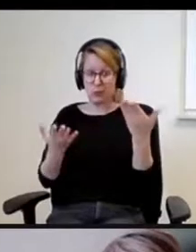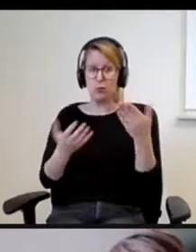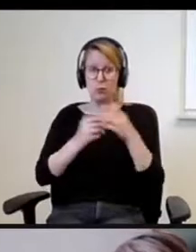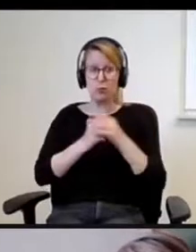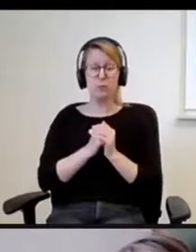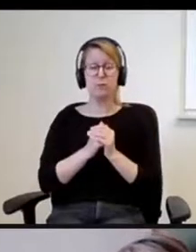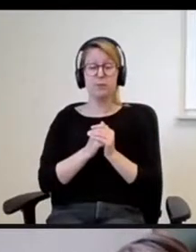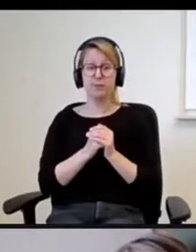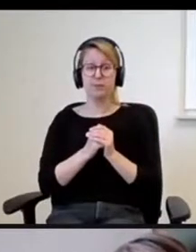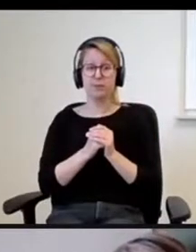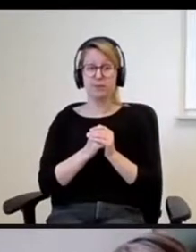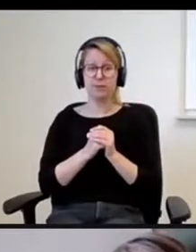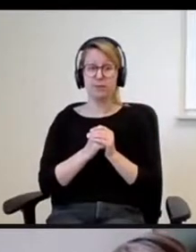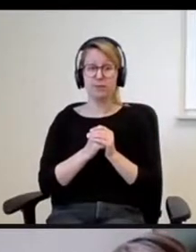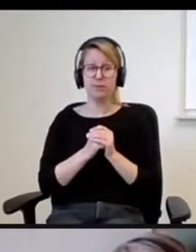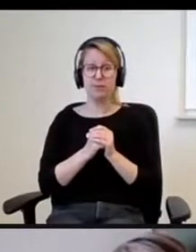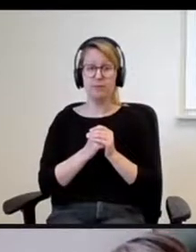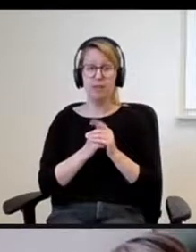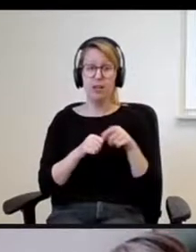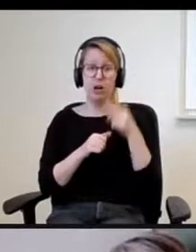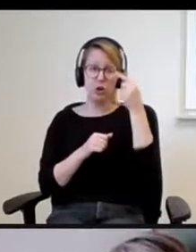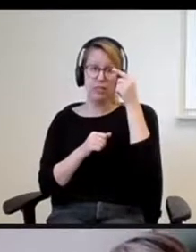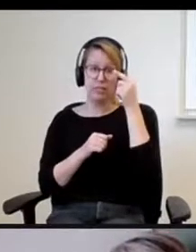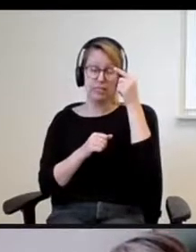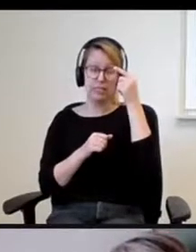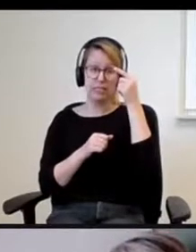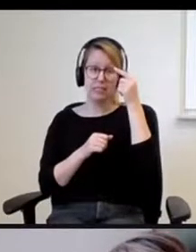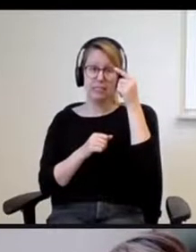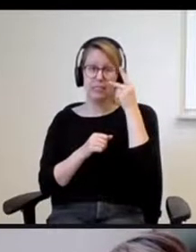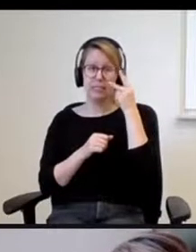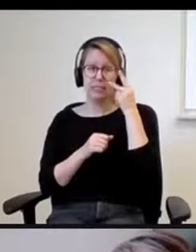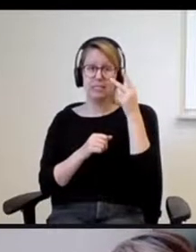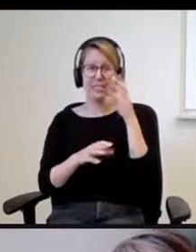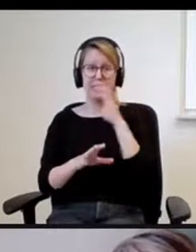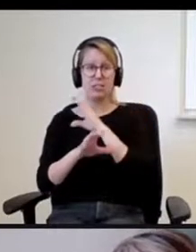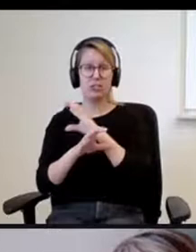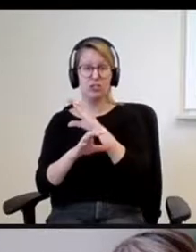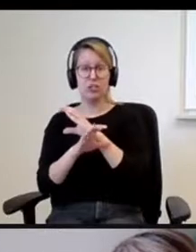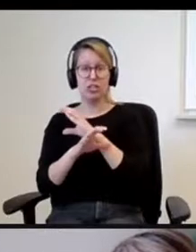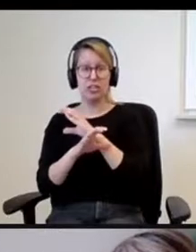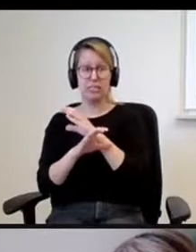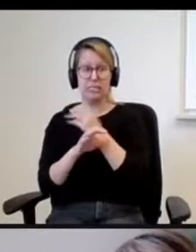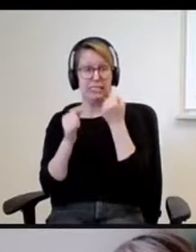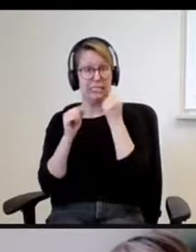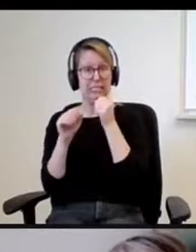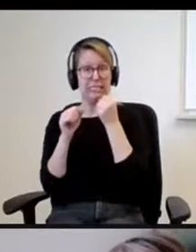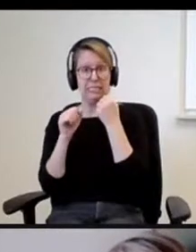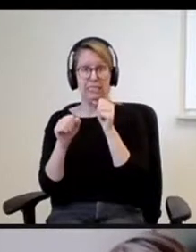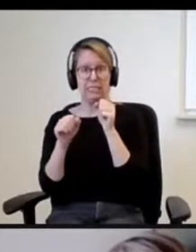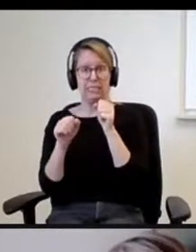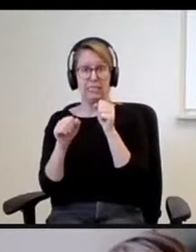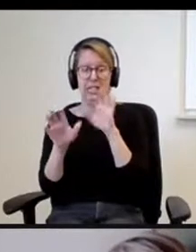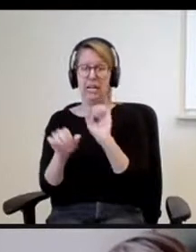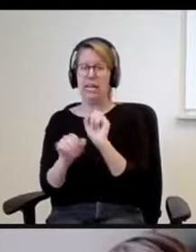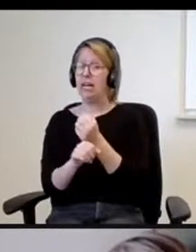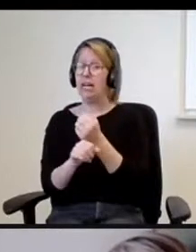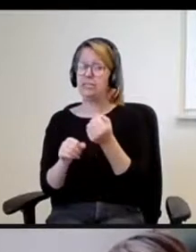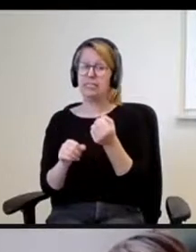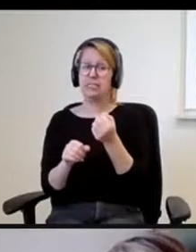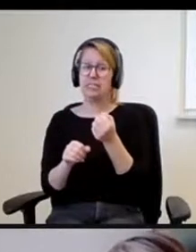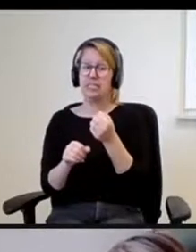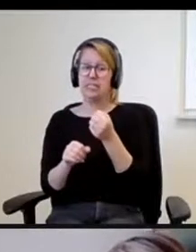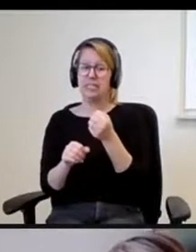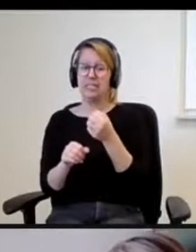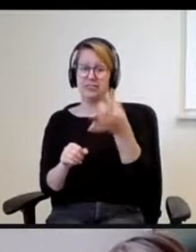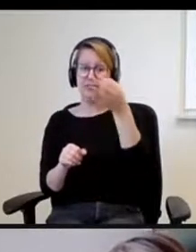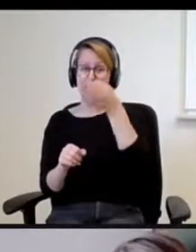que le chat est très actif. Malheureusement, je ne peux pas comprendre les questions qui ne sont pas en français. Donc, n'hésitez pas à me les